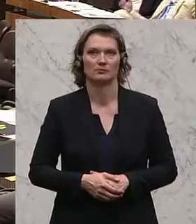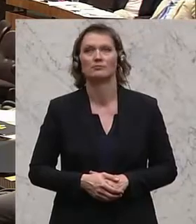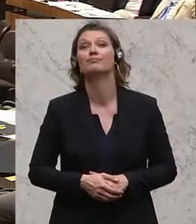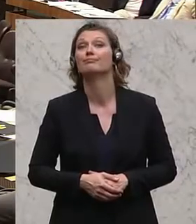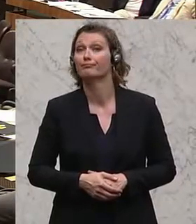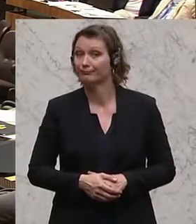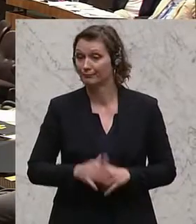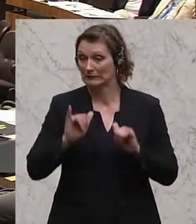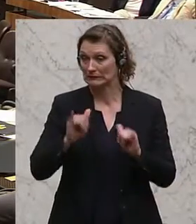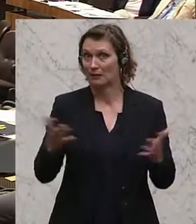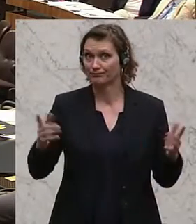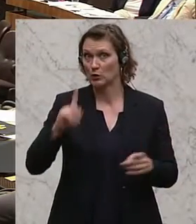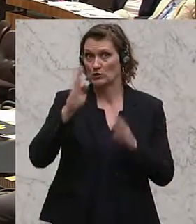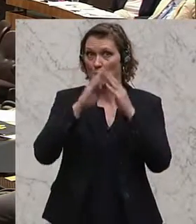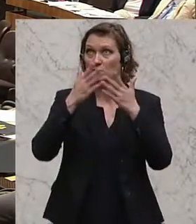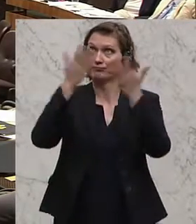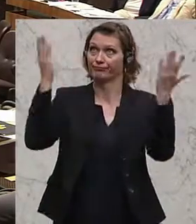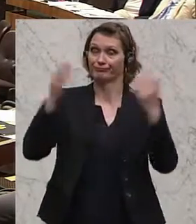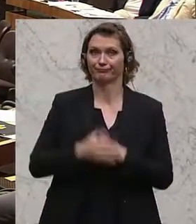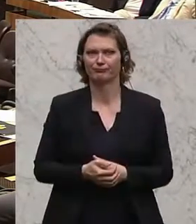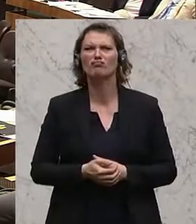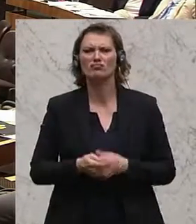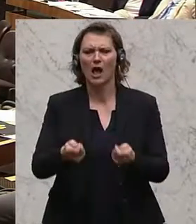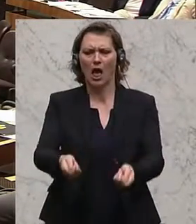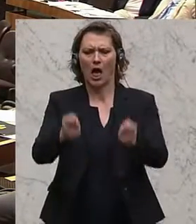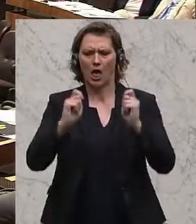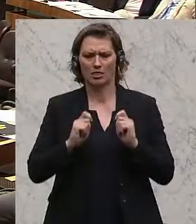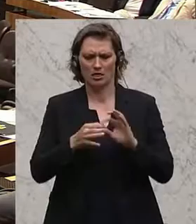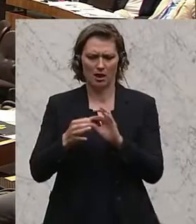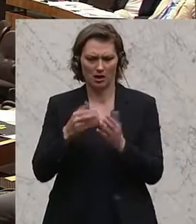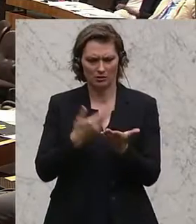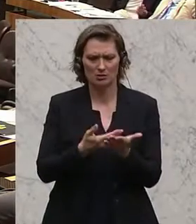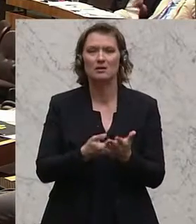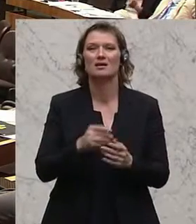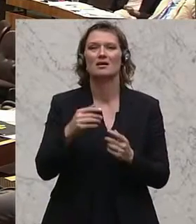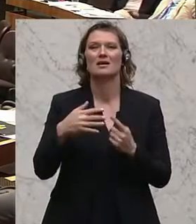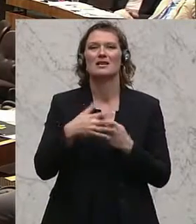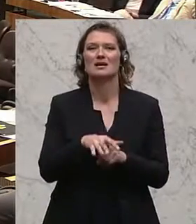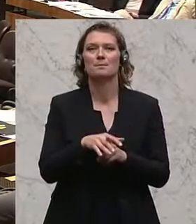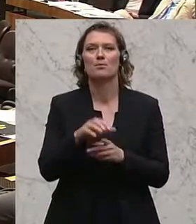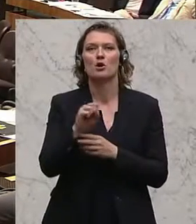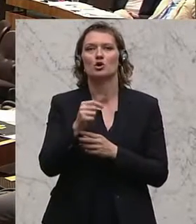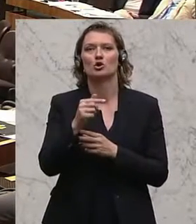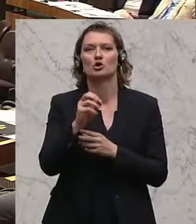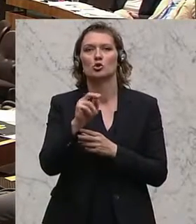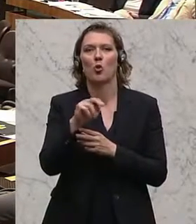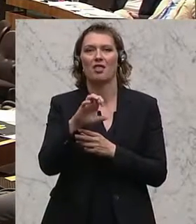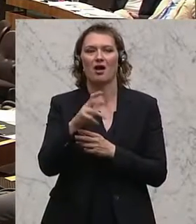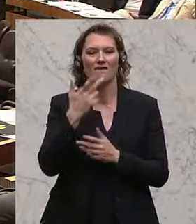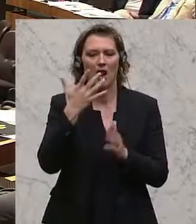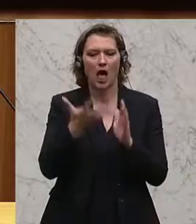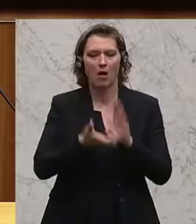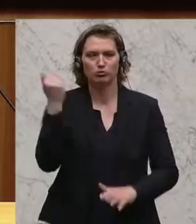am Wort nun Markus Vogel von der SPÖ auf den Antrag des Team strunachs beziehen der eine de facto Abschaffung der ausgleichzulage